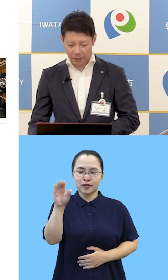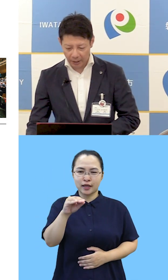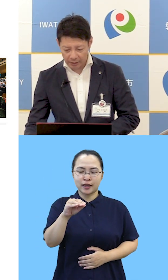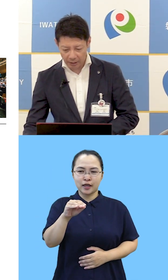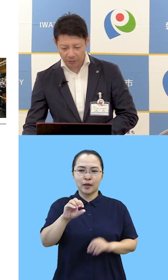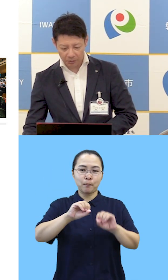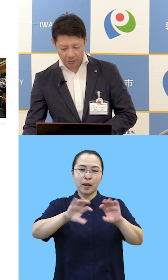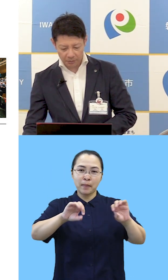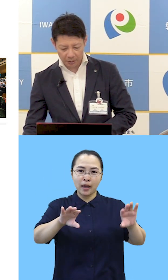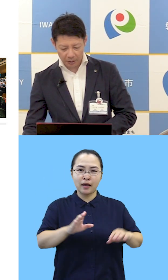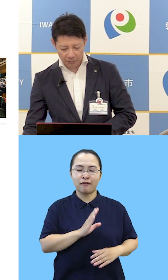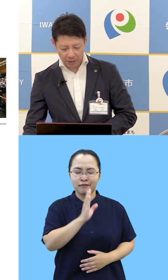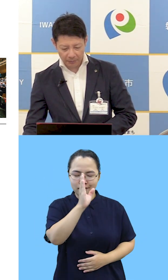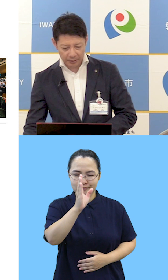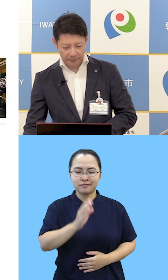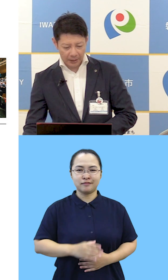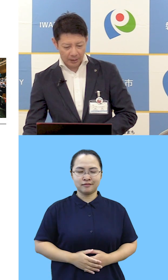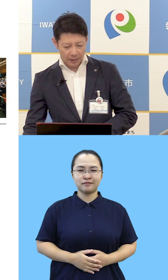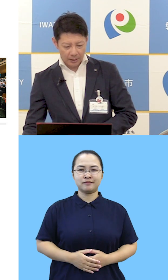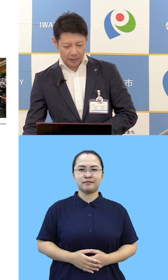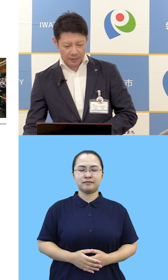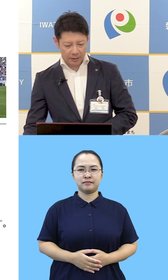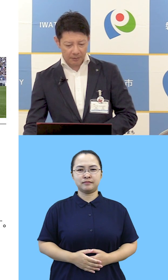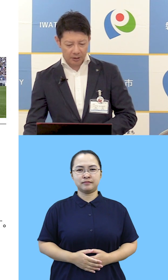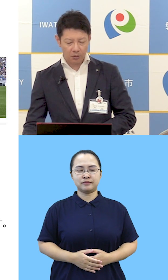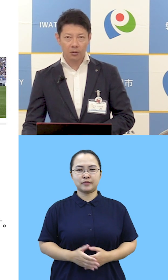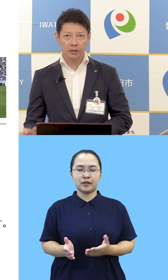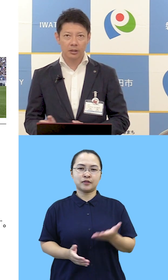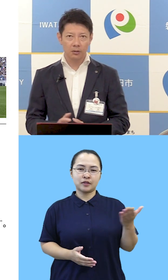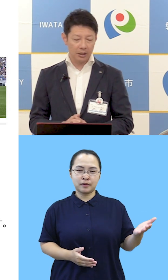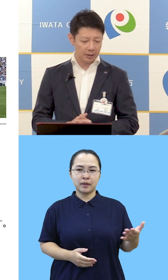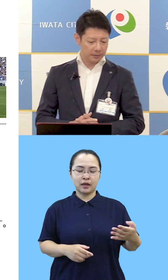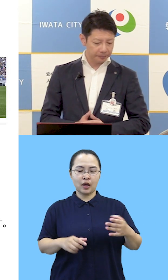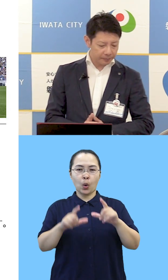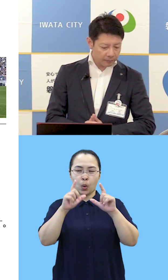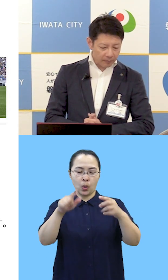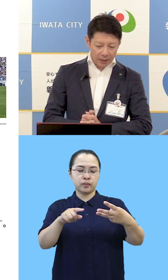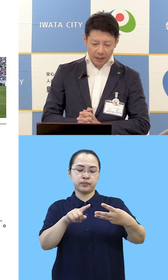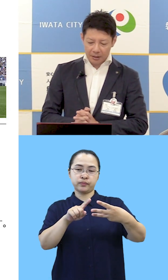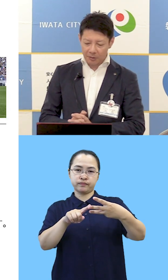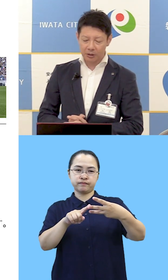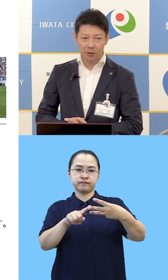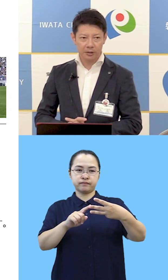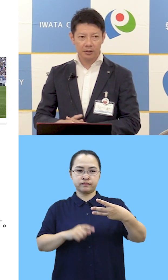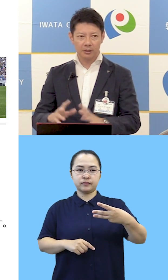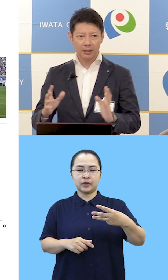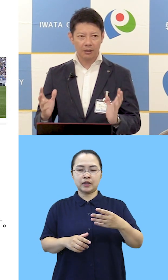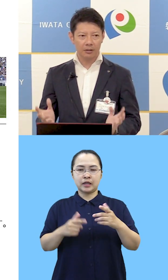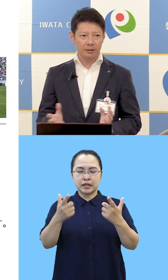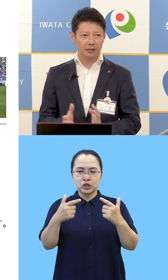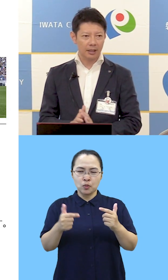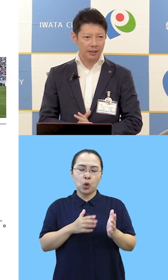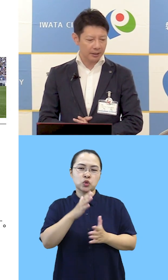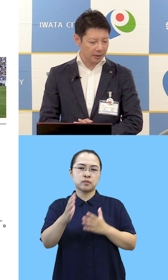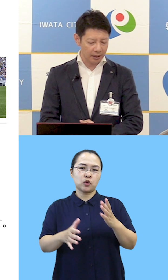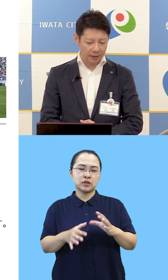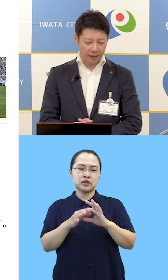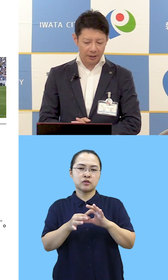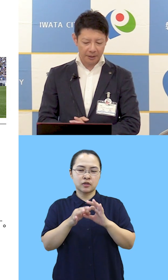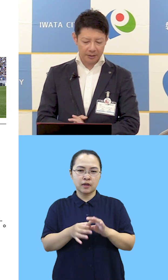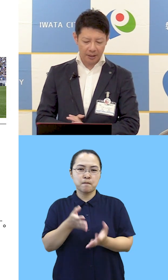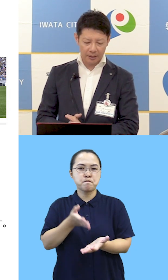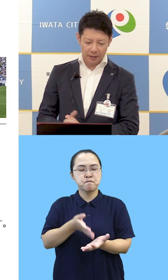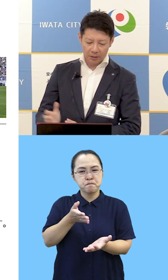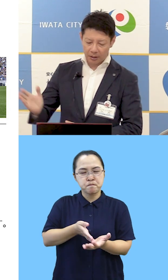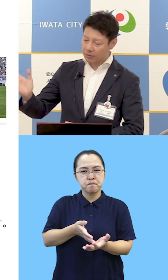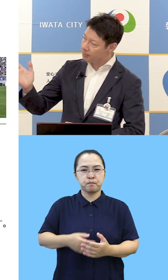信をお願いしたいというふうに思います。続きまして報告事項2です。いつもスポーツネタをいくつか出させていただい